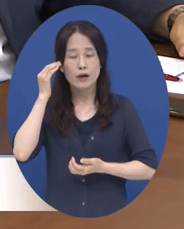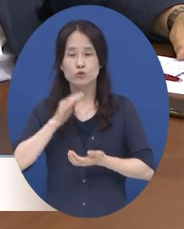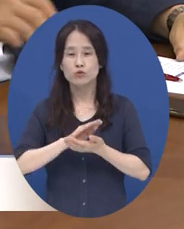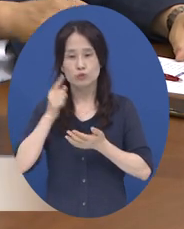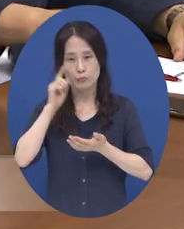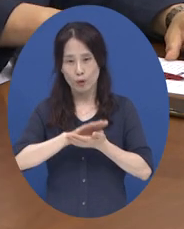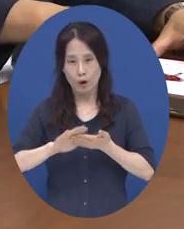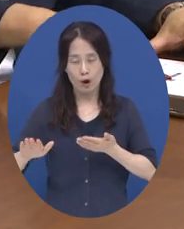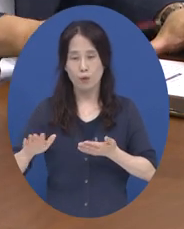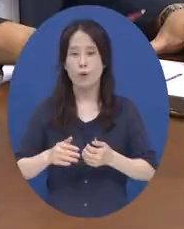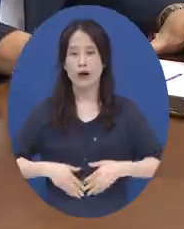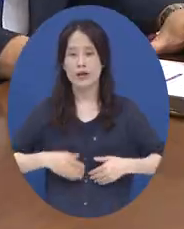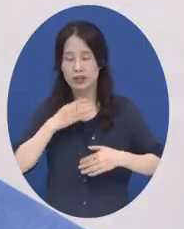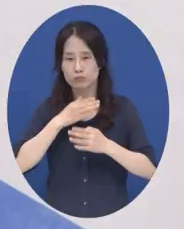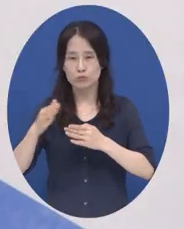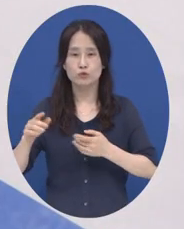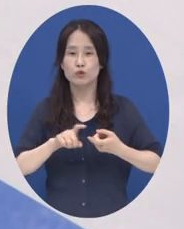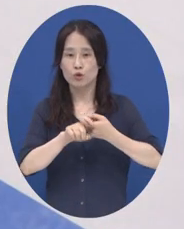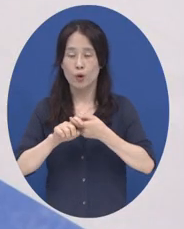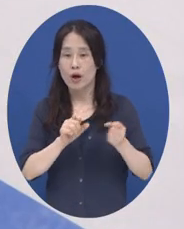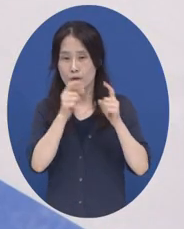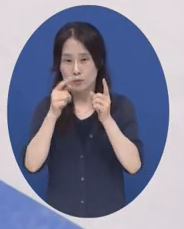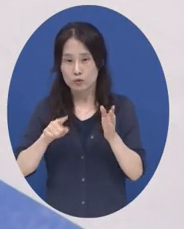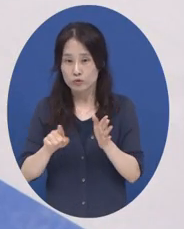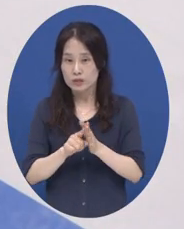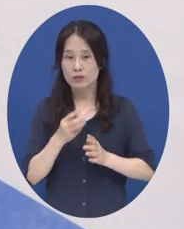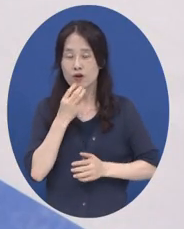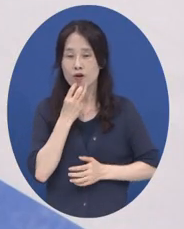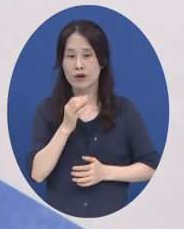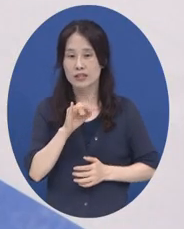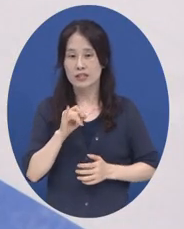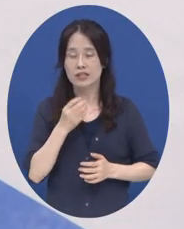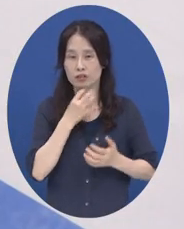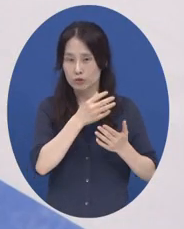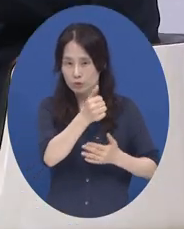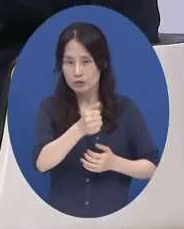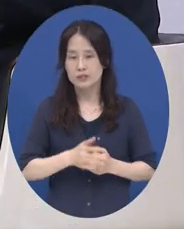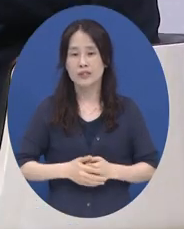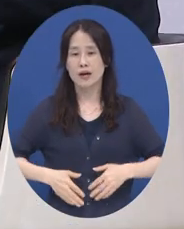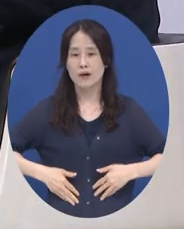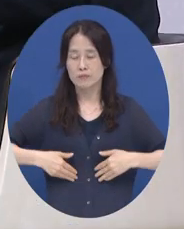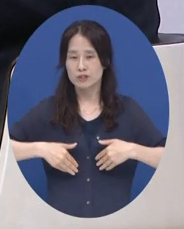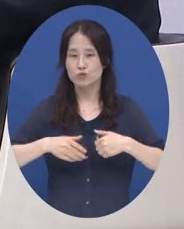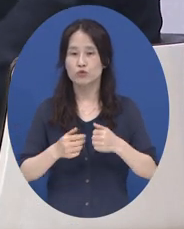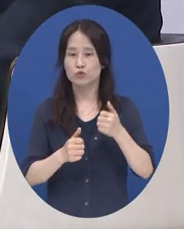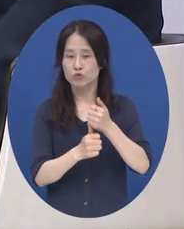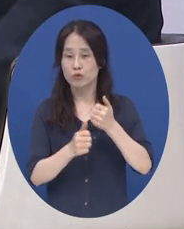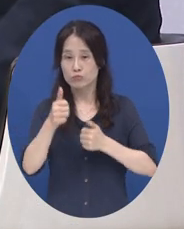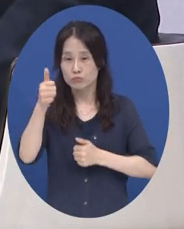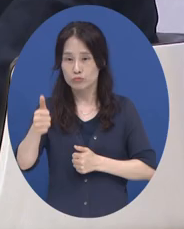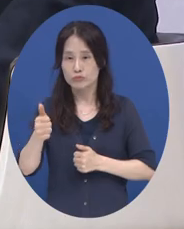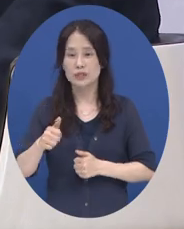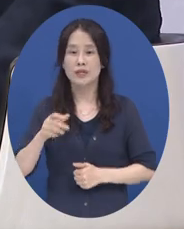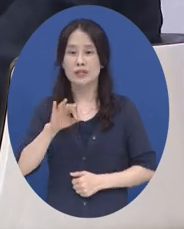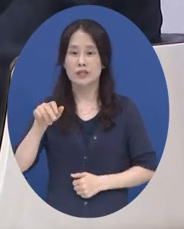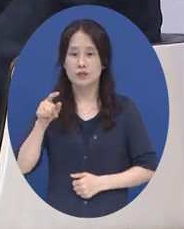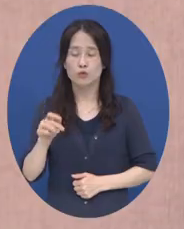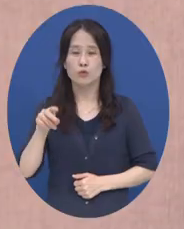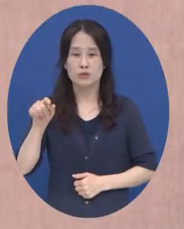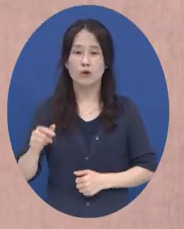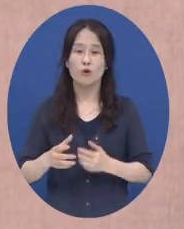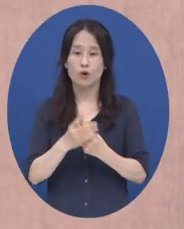회복을 위한 자다 맨 이재명 경기도지사와 정세연 민주평화통일자문회의 수석부의장 이종석 전